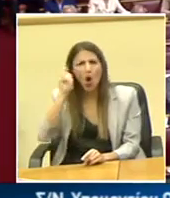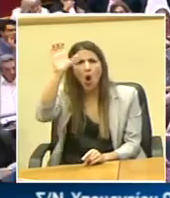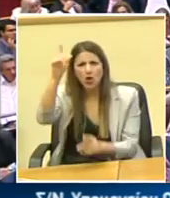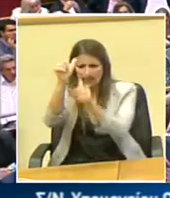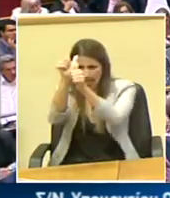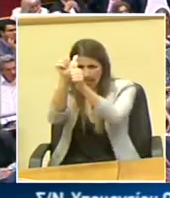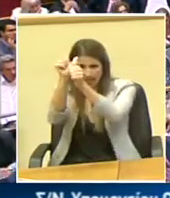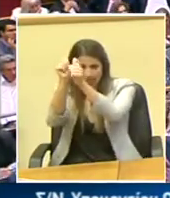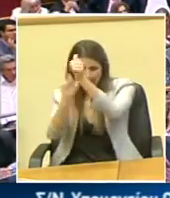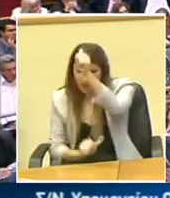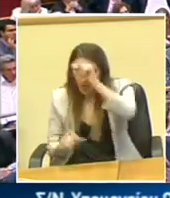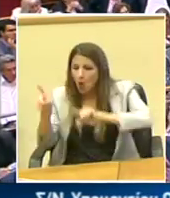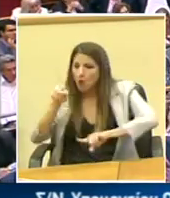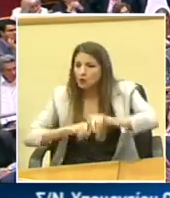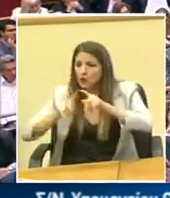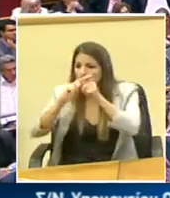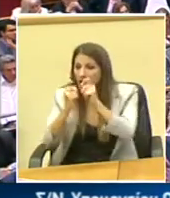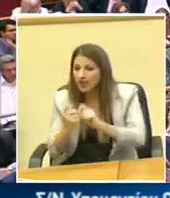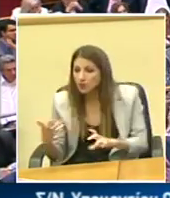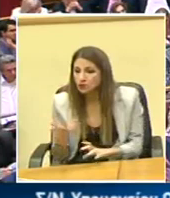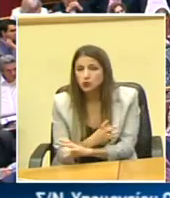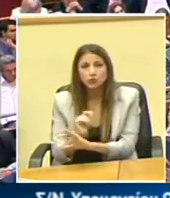το σημαντικότερο μεταρρυθμιστικό έργο.